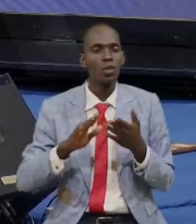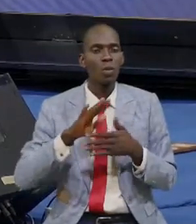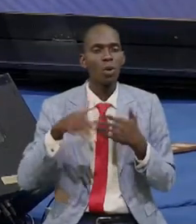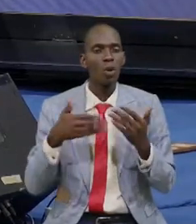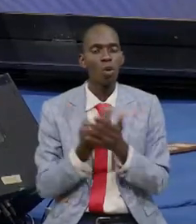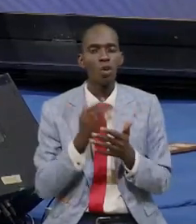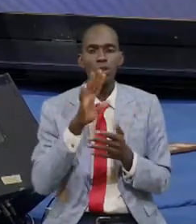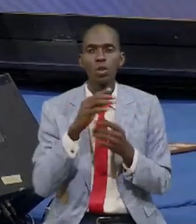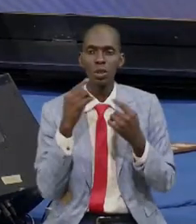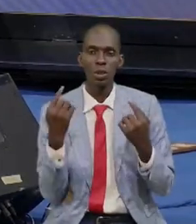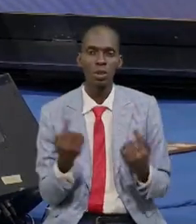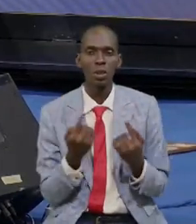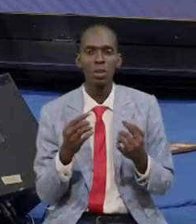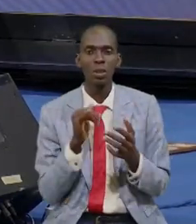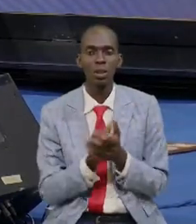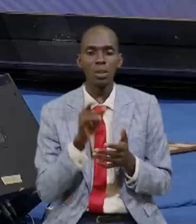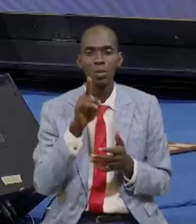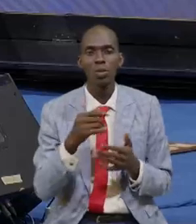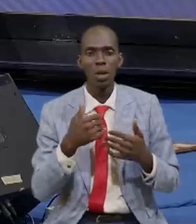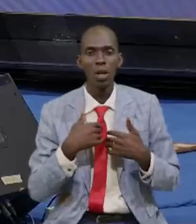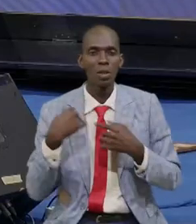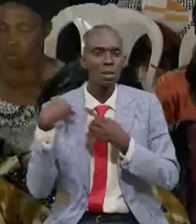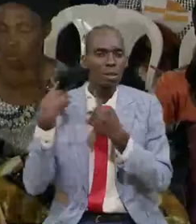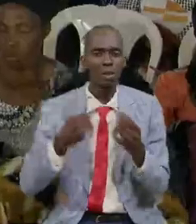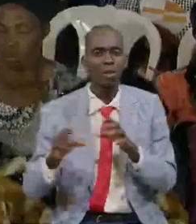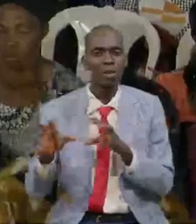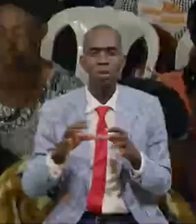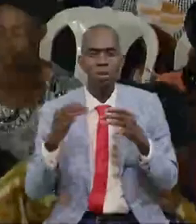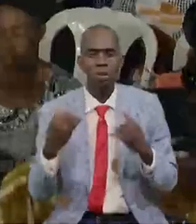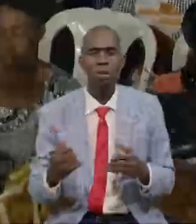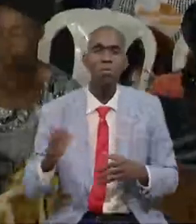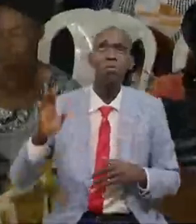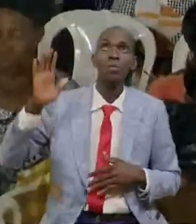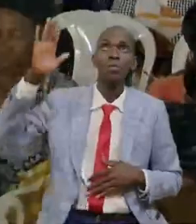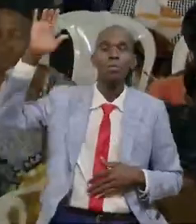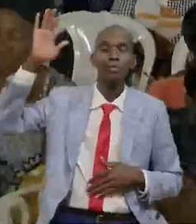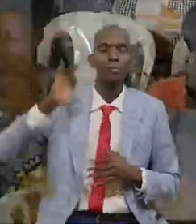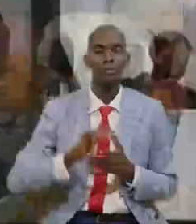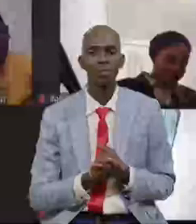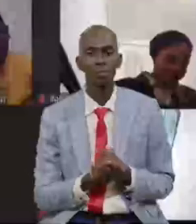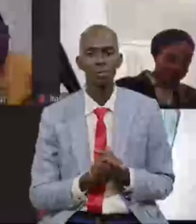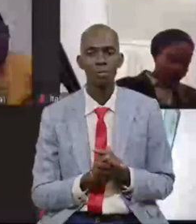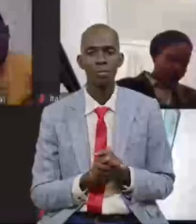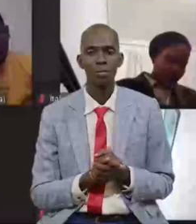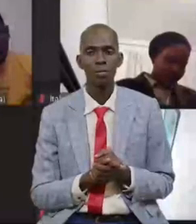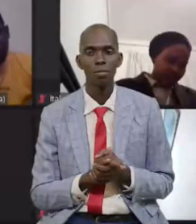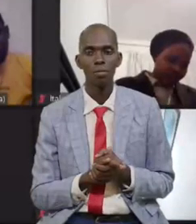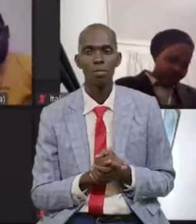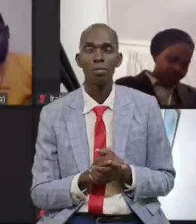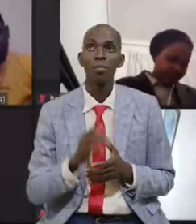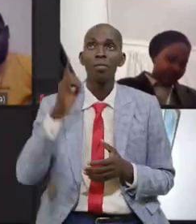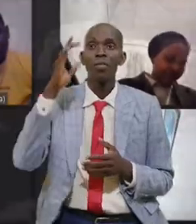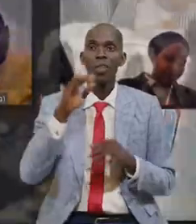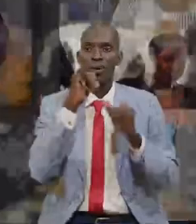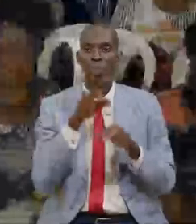vos péchés que vous aviez commis. Levez la main. C'est bon. Que le Seigneur vous